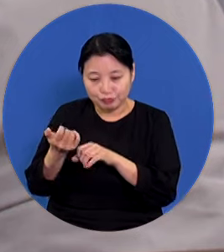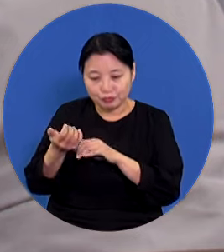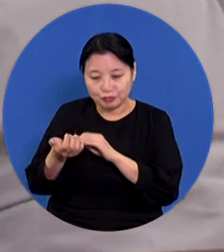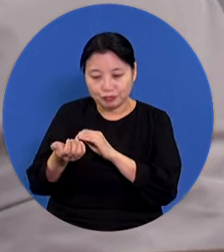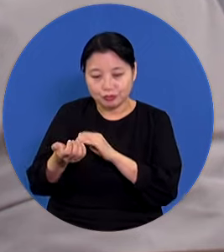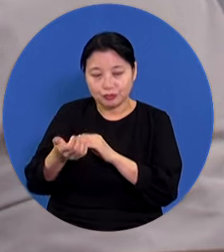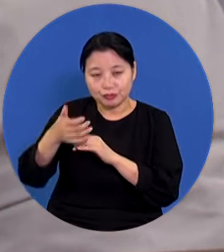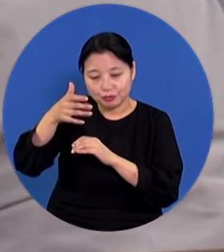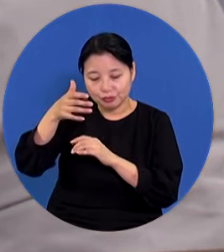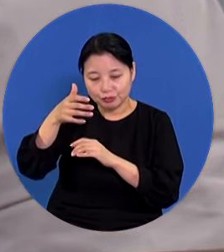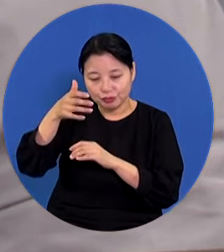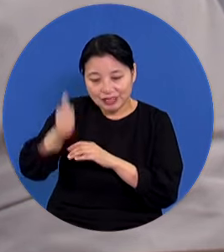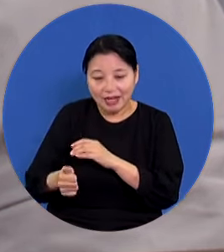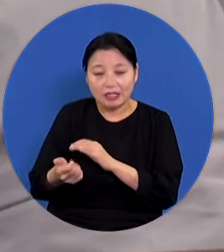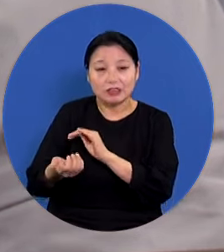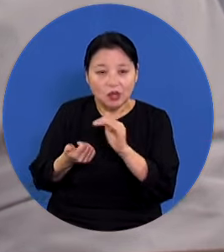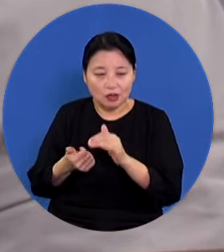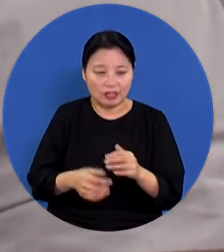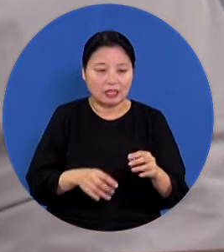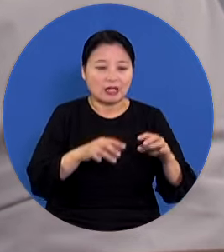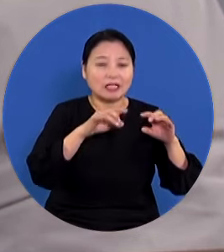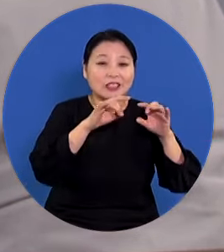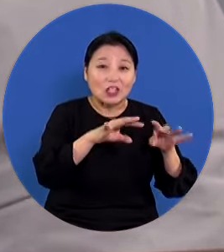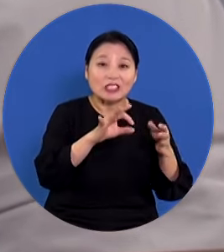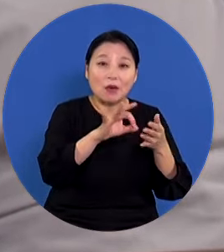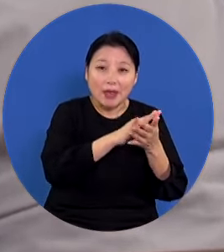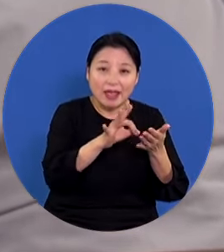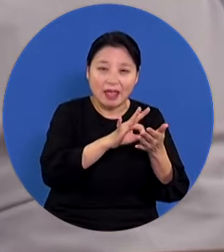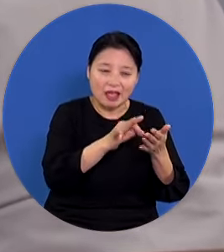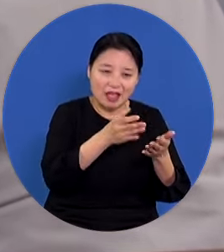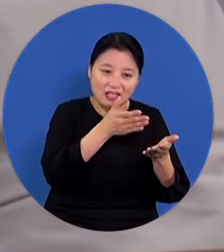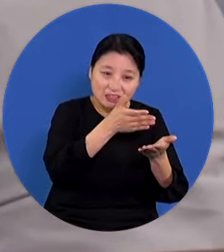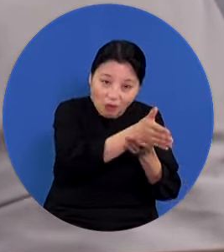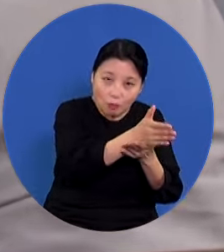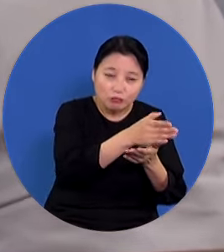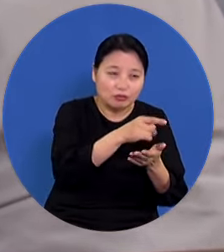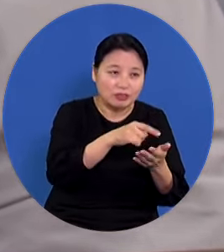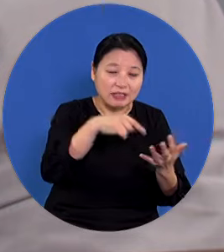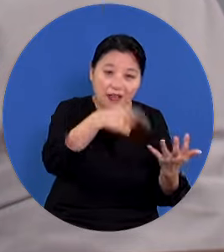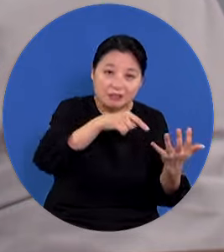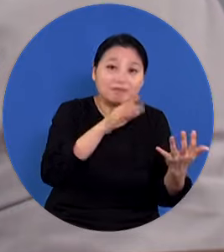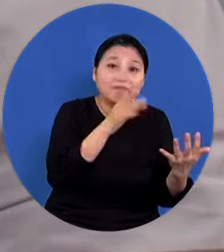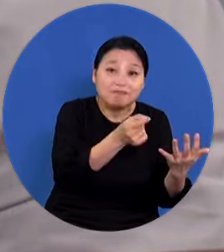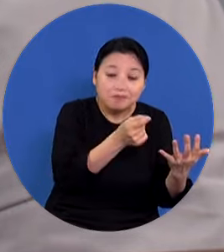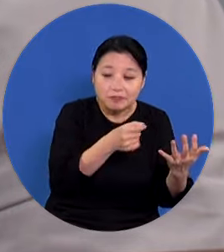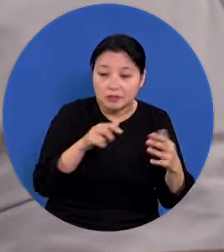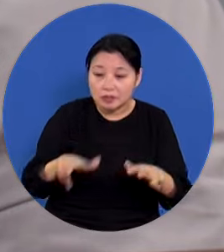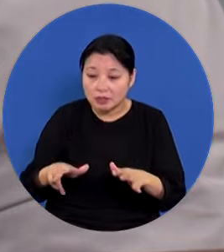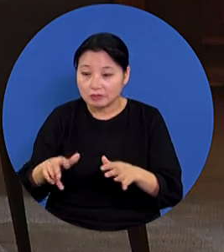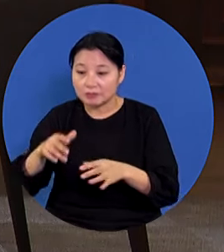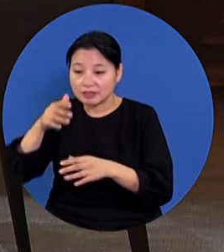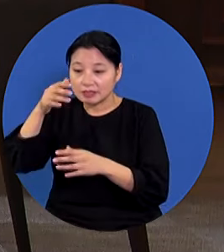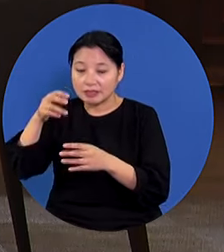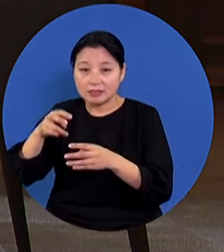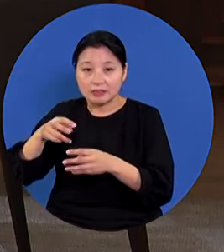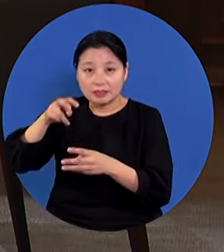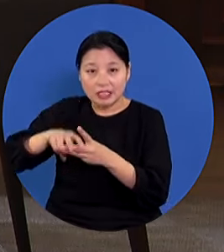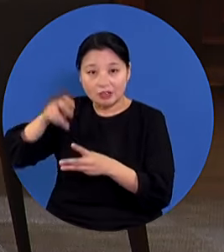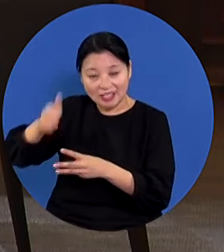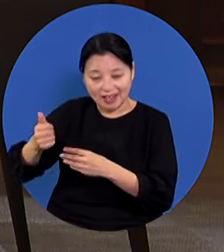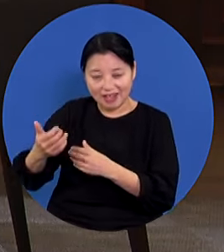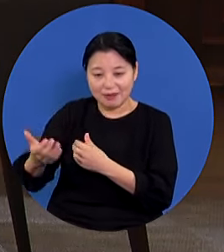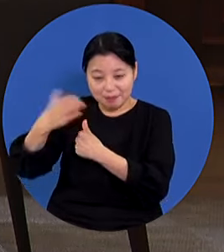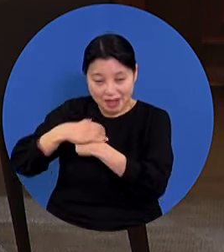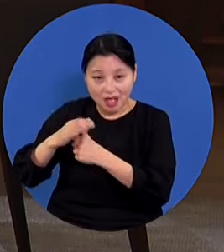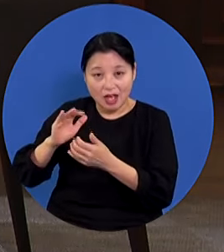전에는 전산학 연구하고 전산학 교육하고 이게 전부였다면 예. 삶이 많이 바뀌셨네요. 어찌 보면. 아